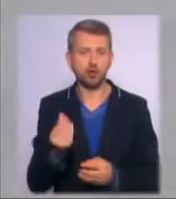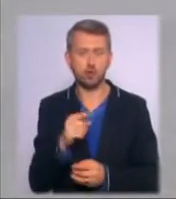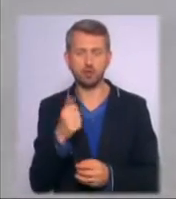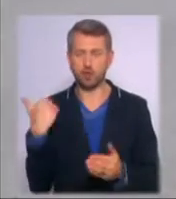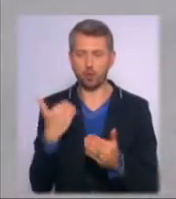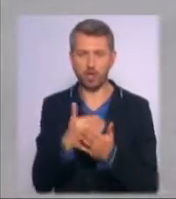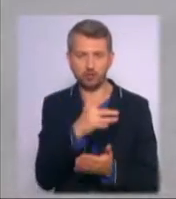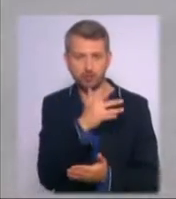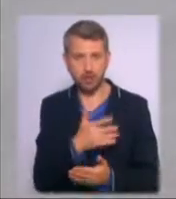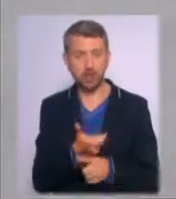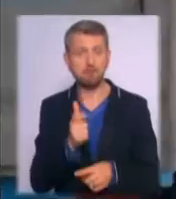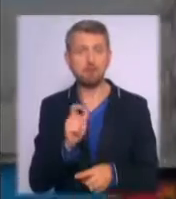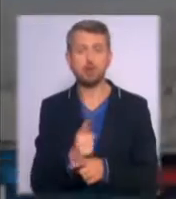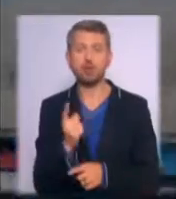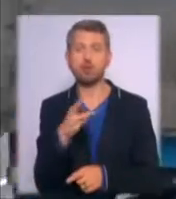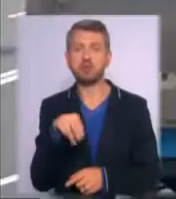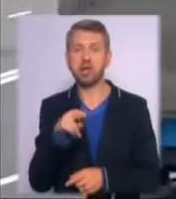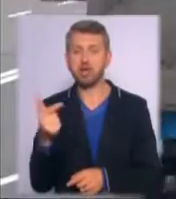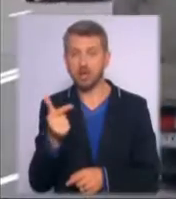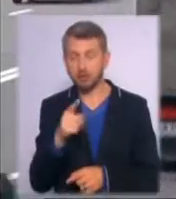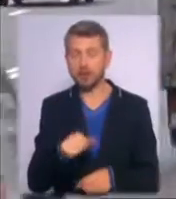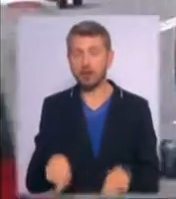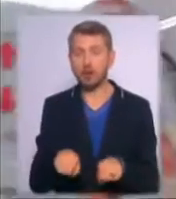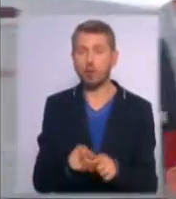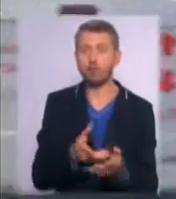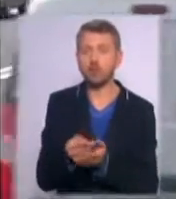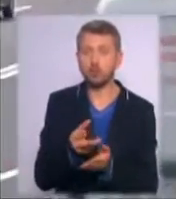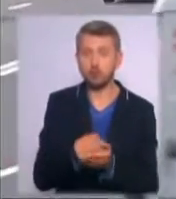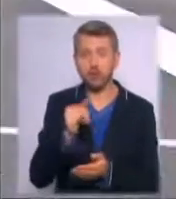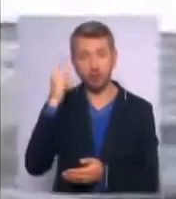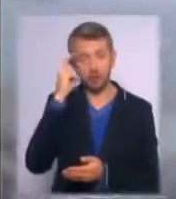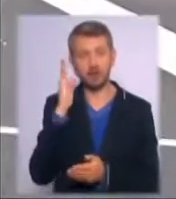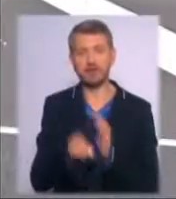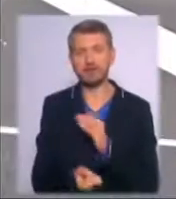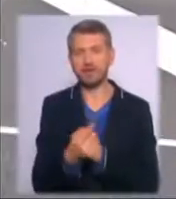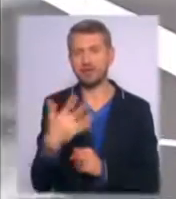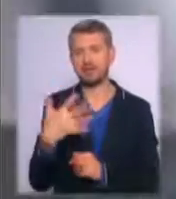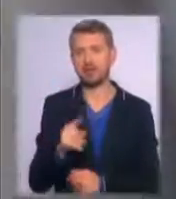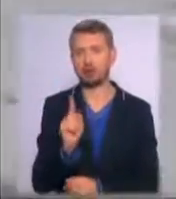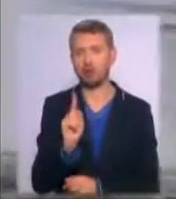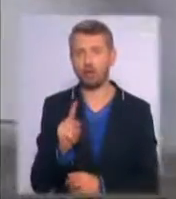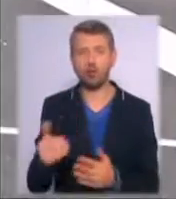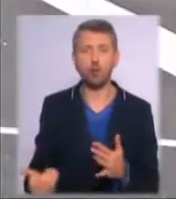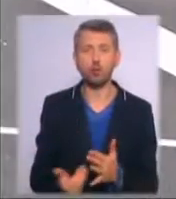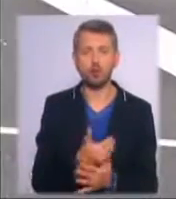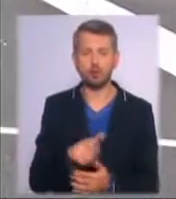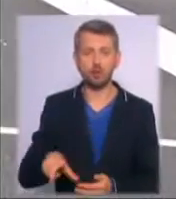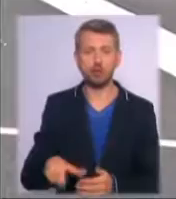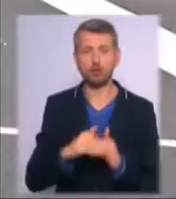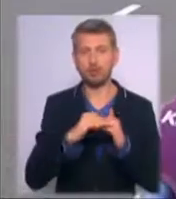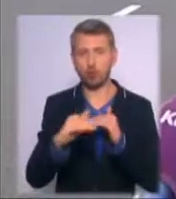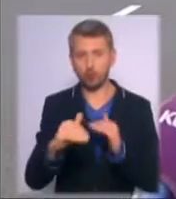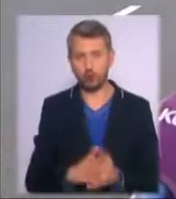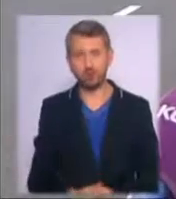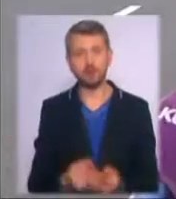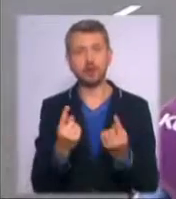останній час – більше мільярда гривень. За такого фінансування у Києві з'явиться 51 оновлене дорожнє полотно. Значні